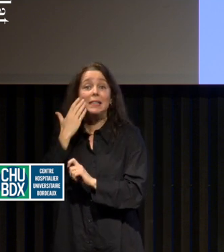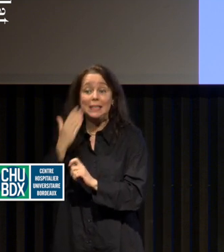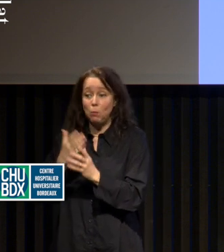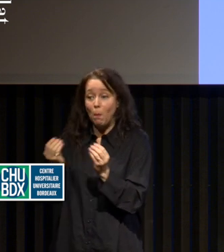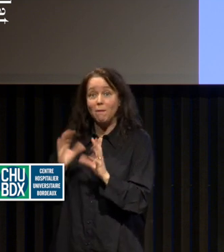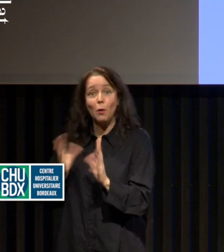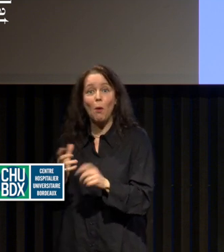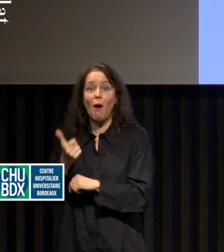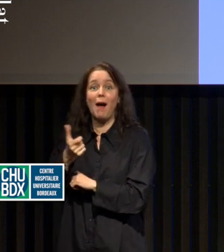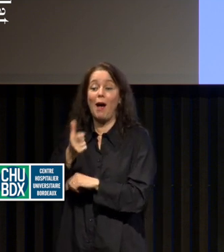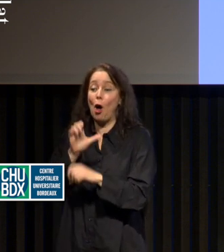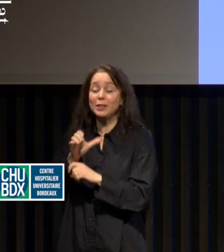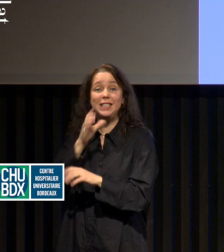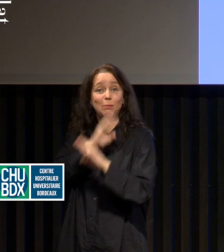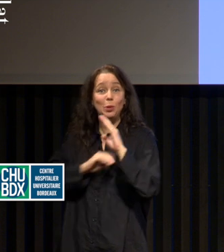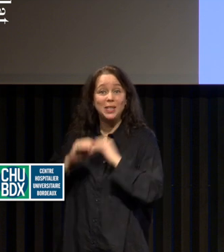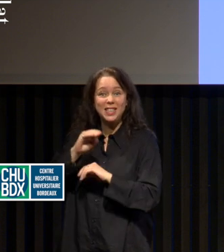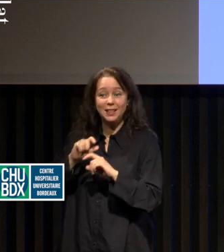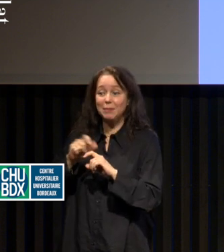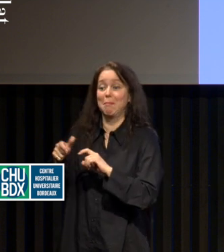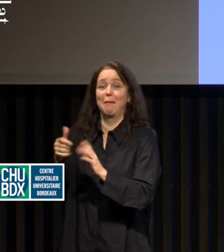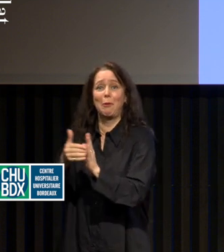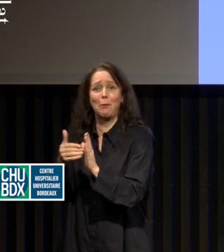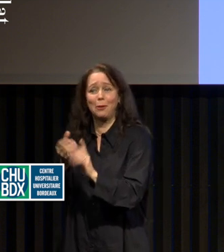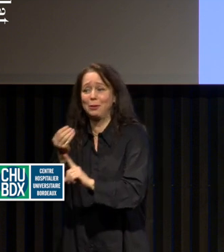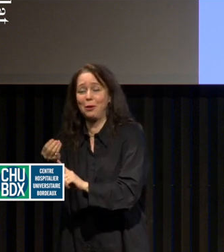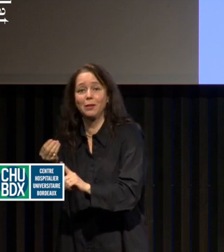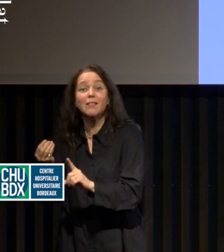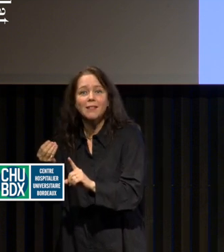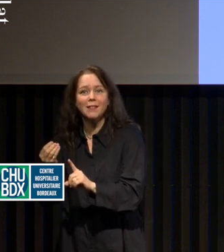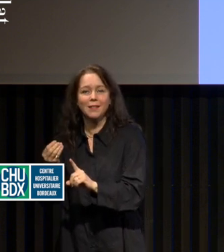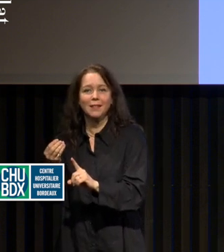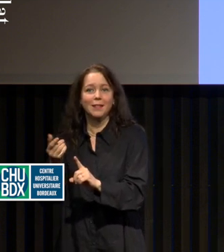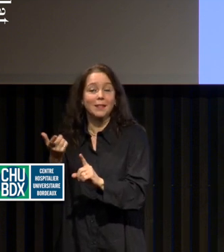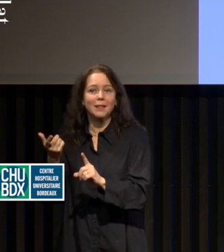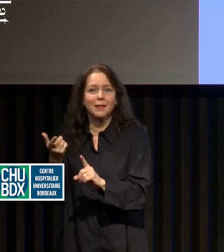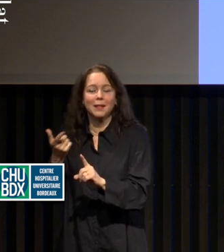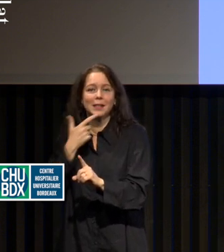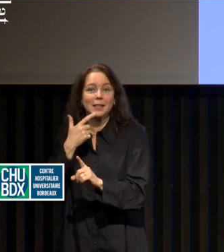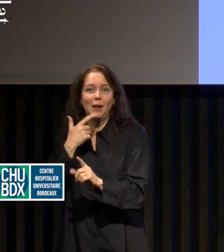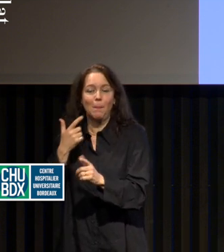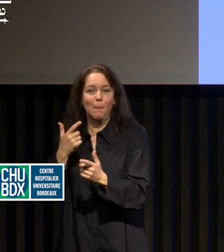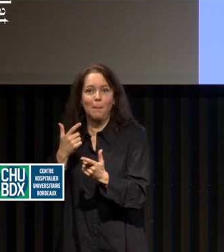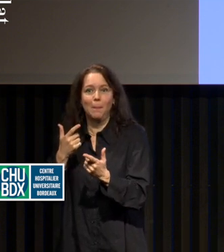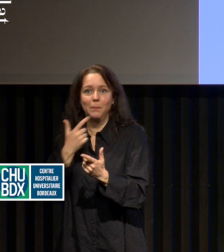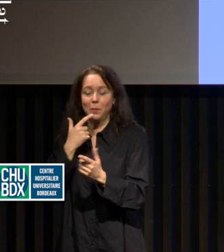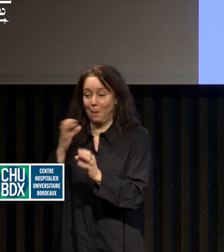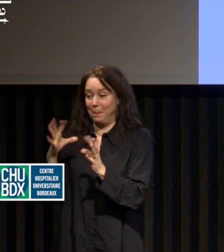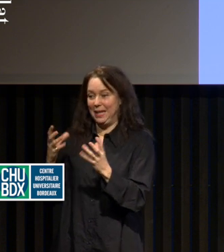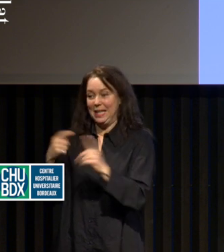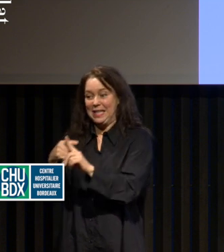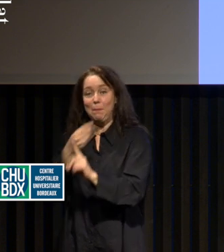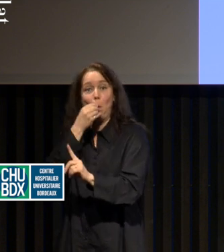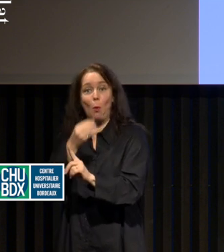cette bactérie. Mais vous imaginez bien qu'il n'y a pas un antibiotique qui est ultra sélectif. Hein. C'est comme les frappes chirurgicales des militaires. Ça ne va jamais tomber sur le point précis. Et donc, on